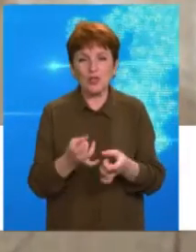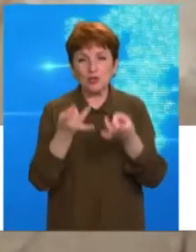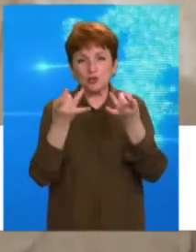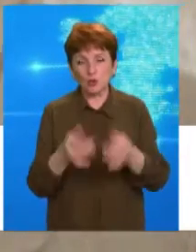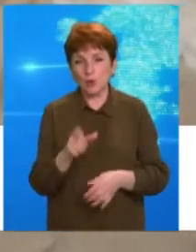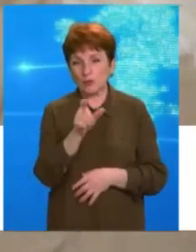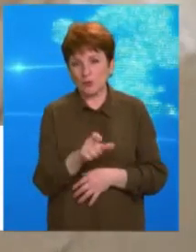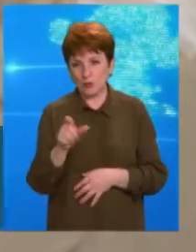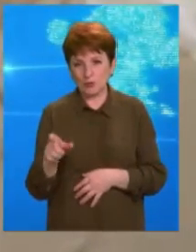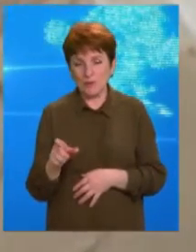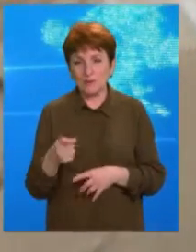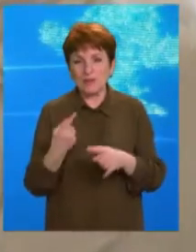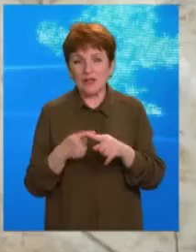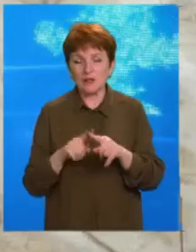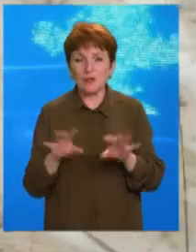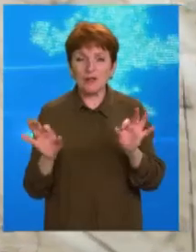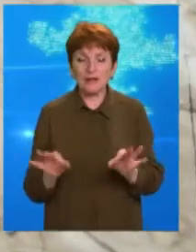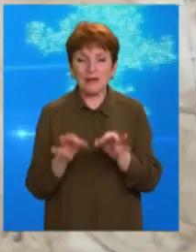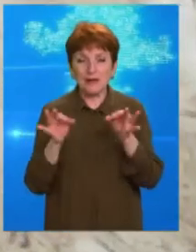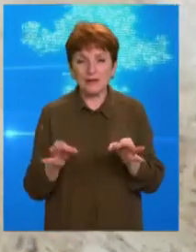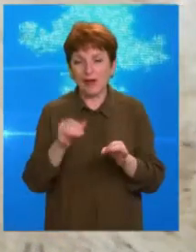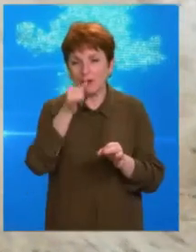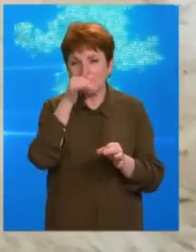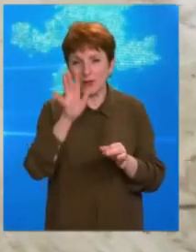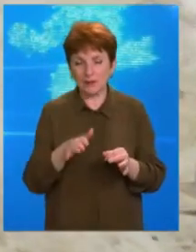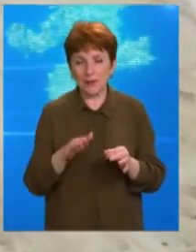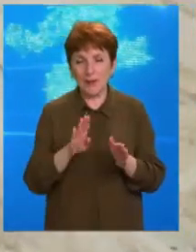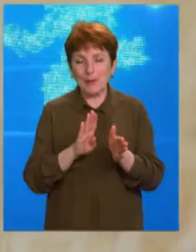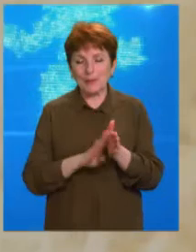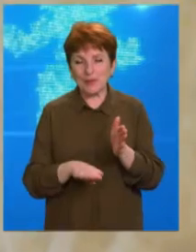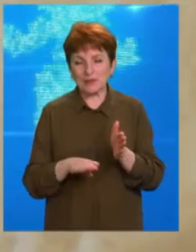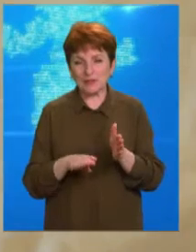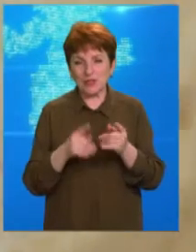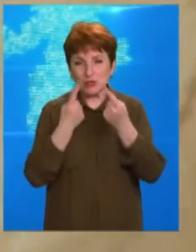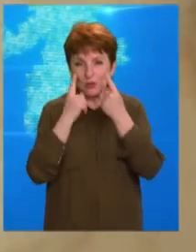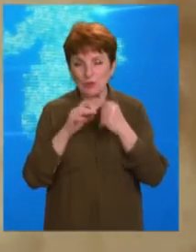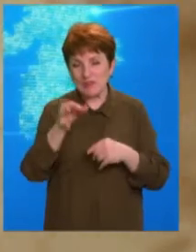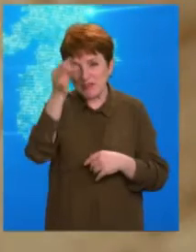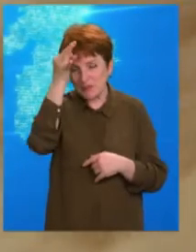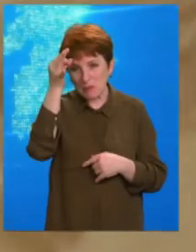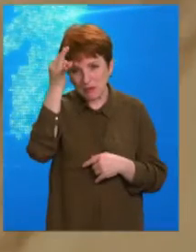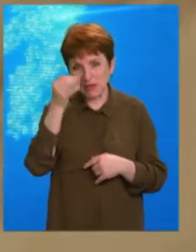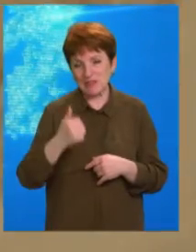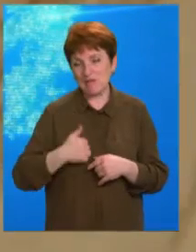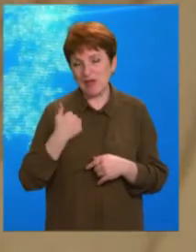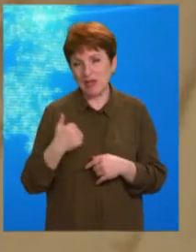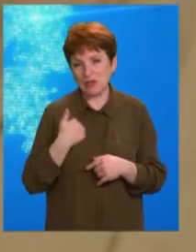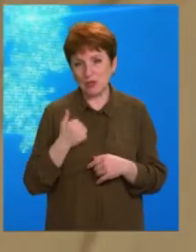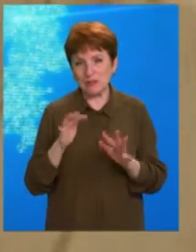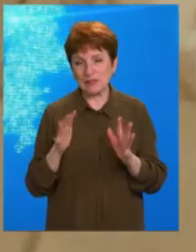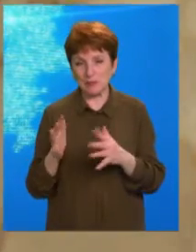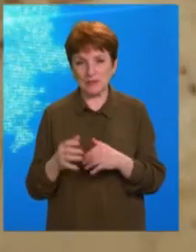люди, которые никогда не могли без комка в горле вспоминать военные